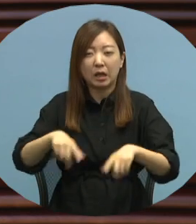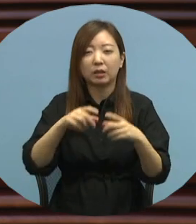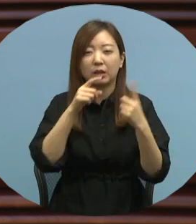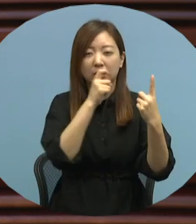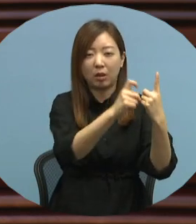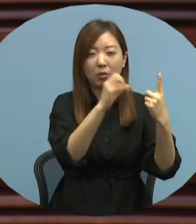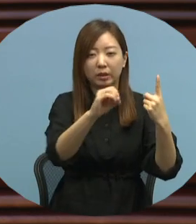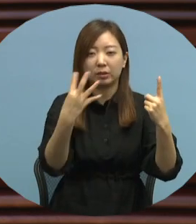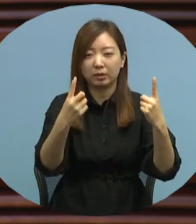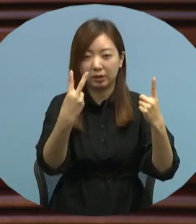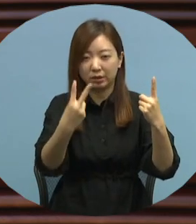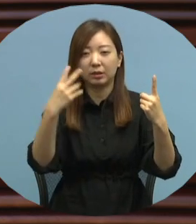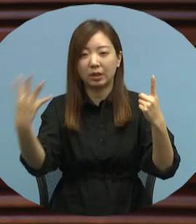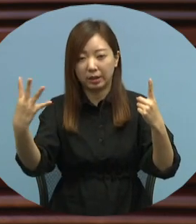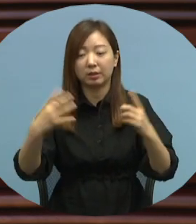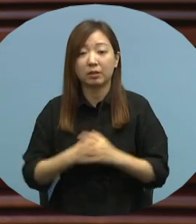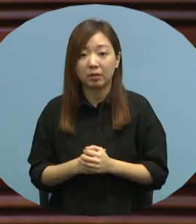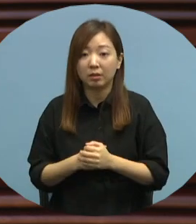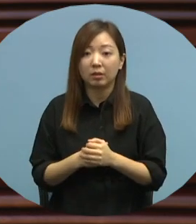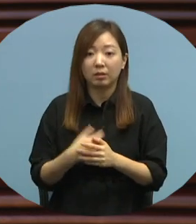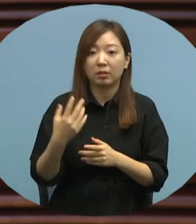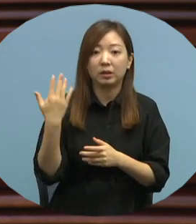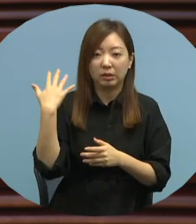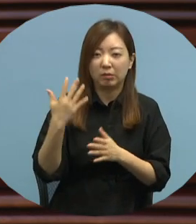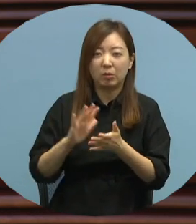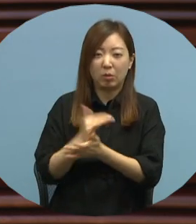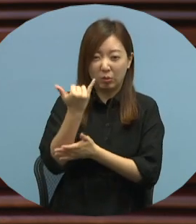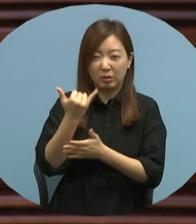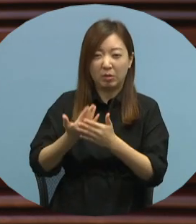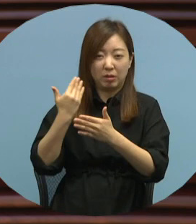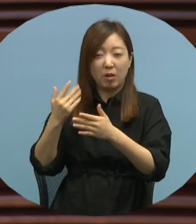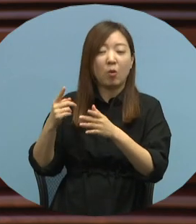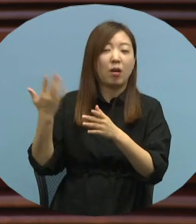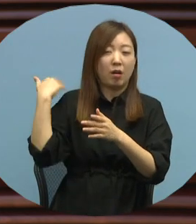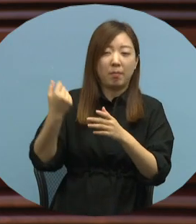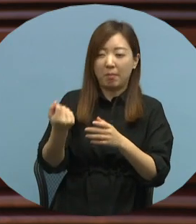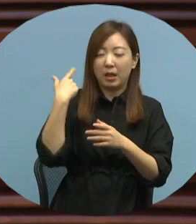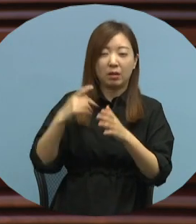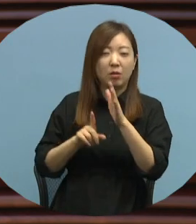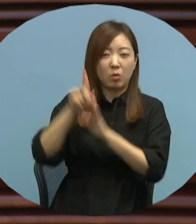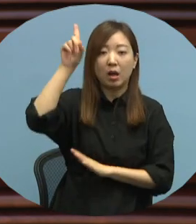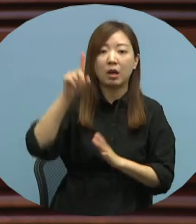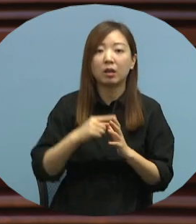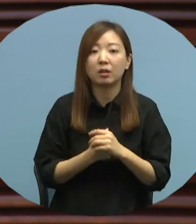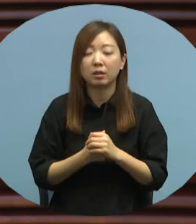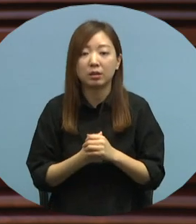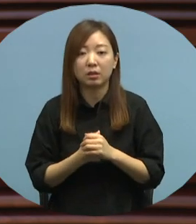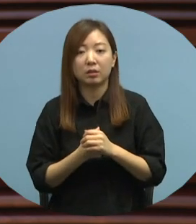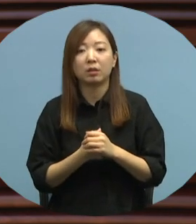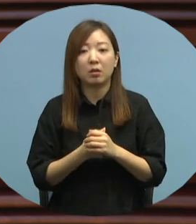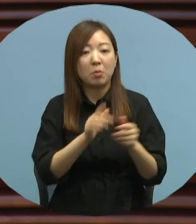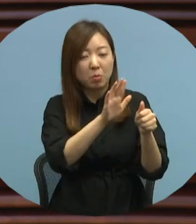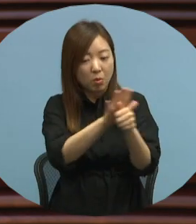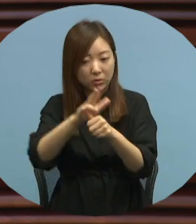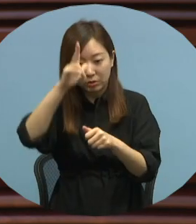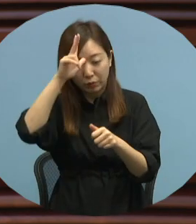19,024宗，更是過去6年的新高。由此可見，綜援在幫助有短暫經濟困